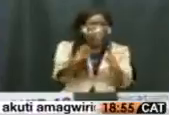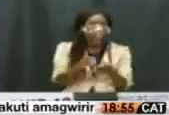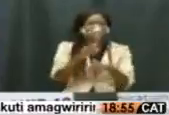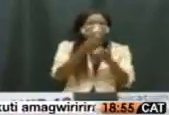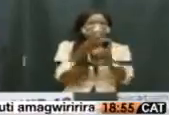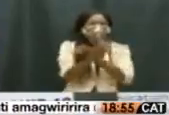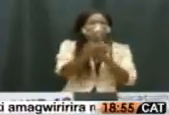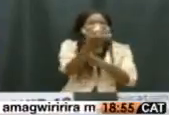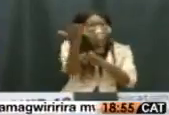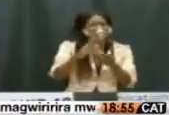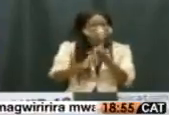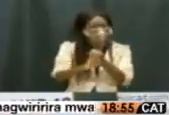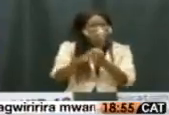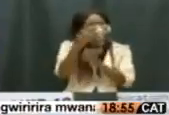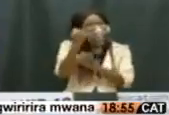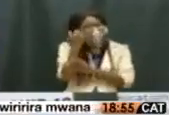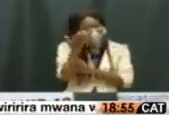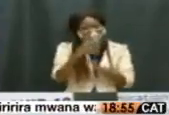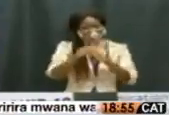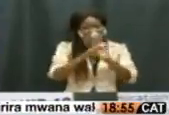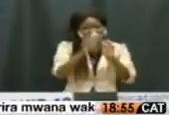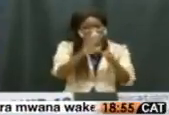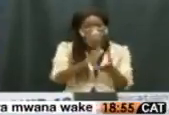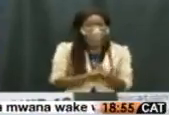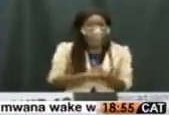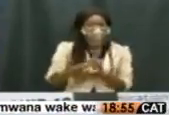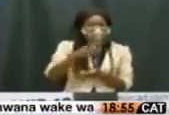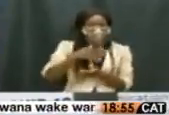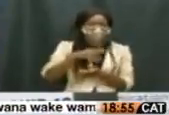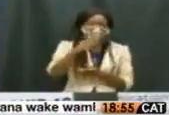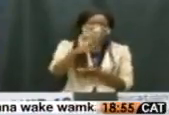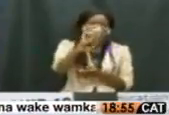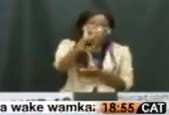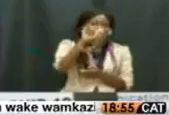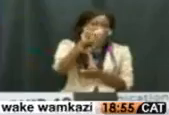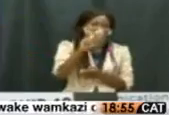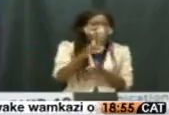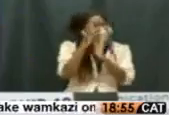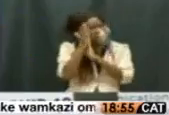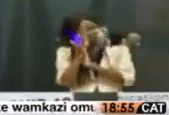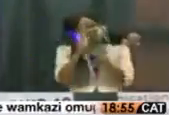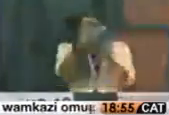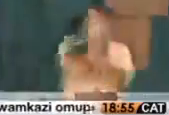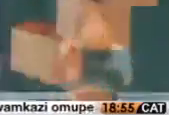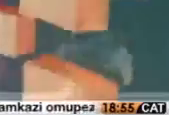zokhudzana ndi mulili umene wa COVID-19. Ine dzina langa ndi Lowing Course ndikufuna inonse madzulo abwino.